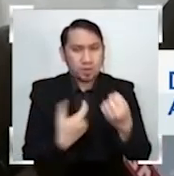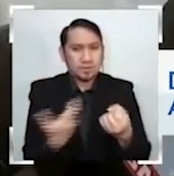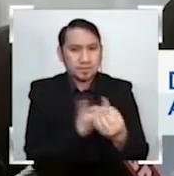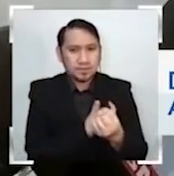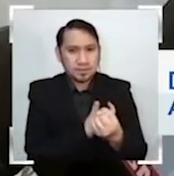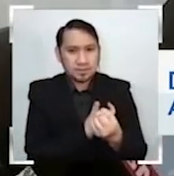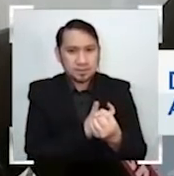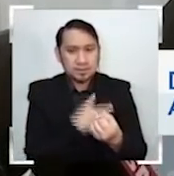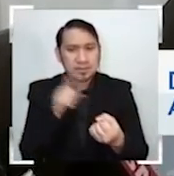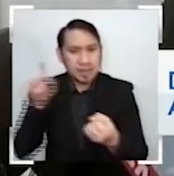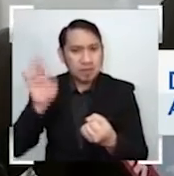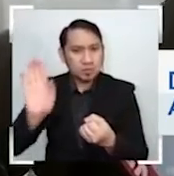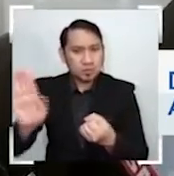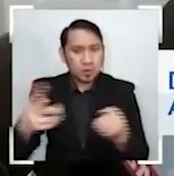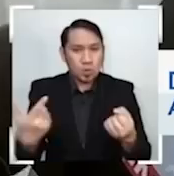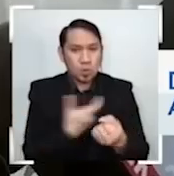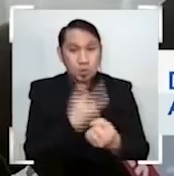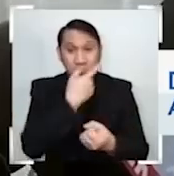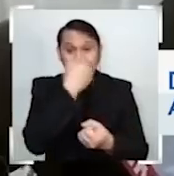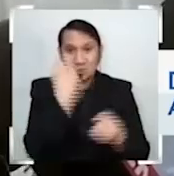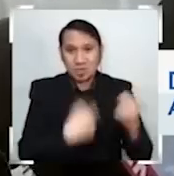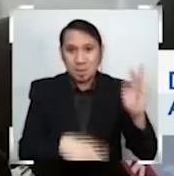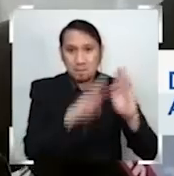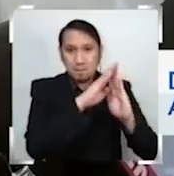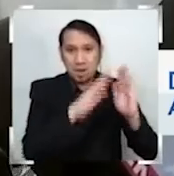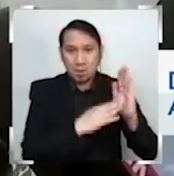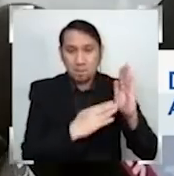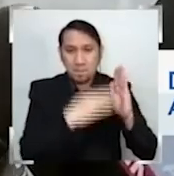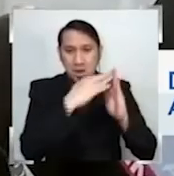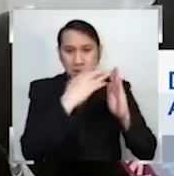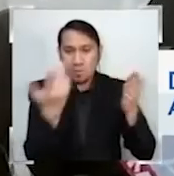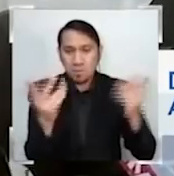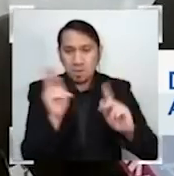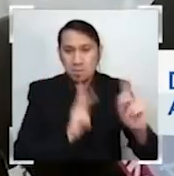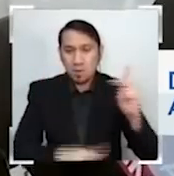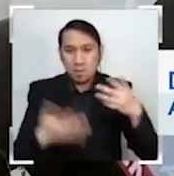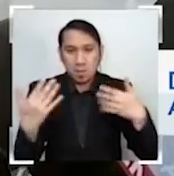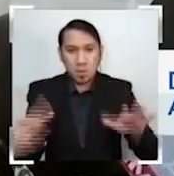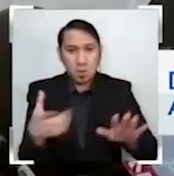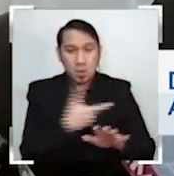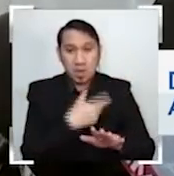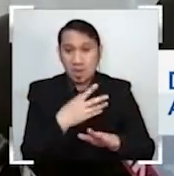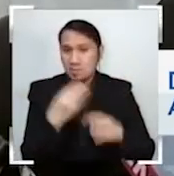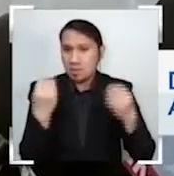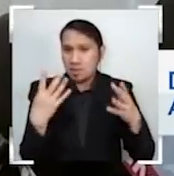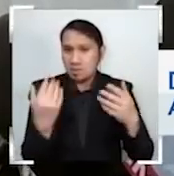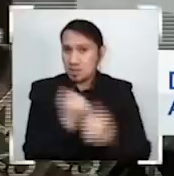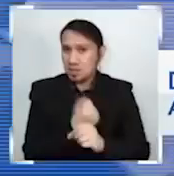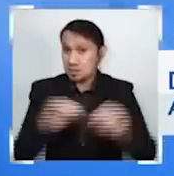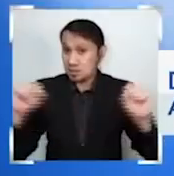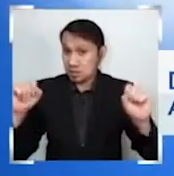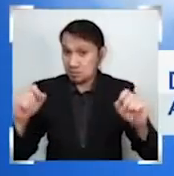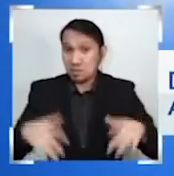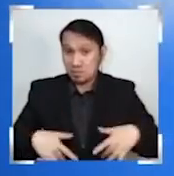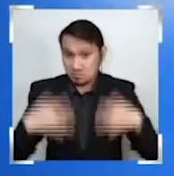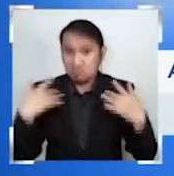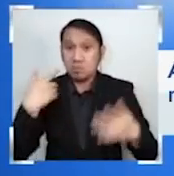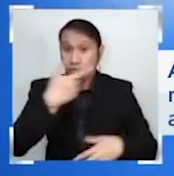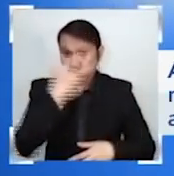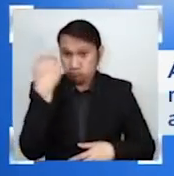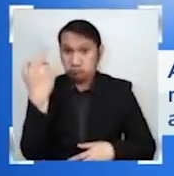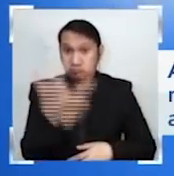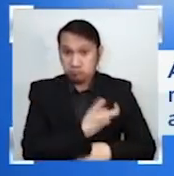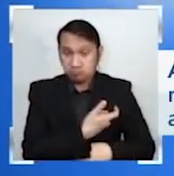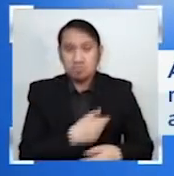dahil bilyon ng mga tao na bakunahan at marami na tayong mga nasalbang buhay dahil sa bakuna. Sa isang statement